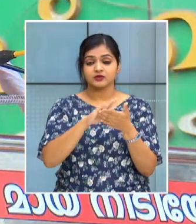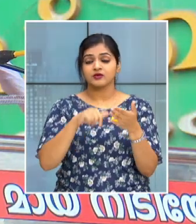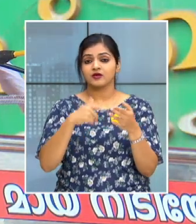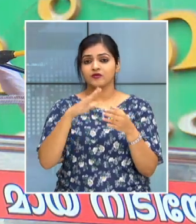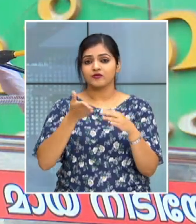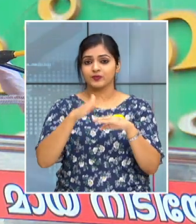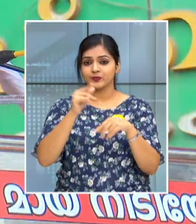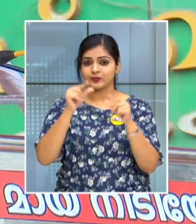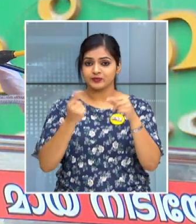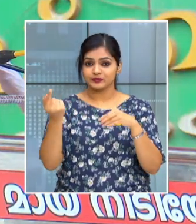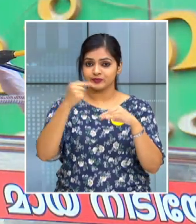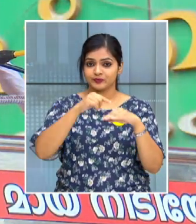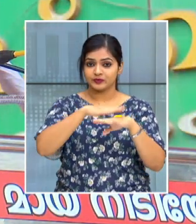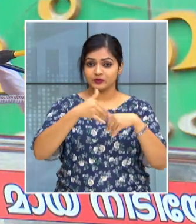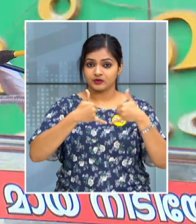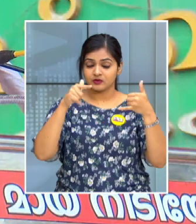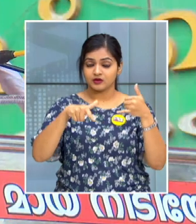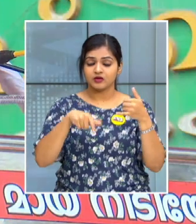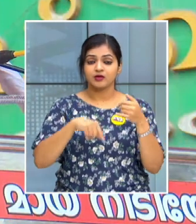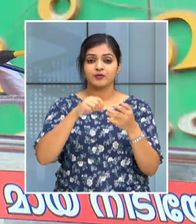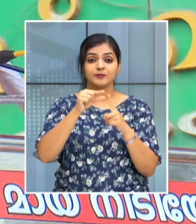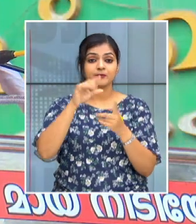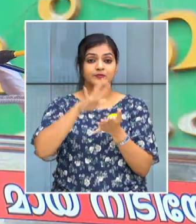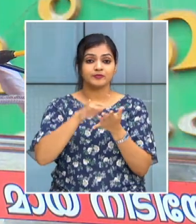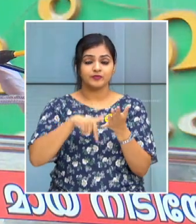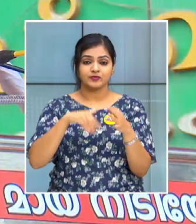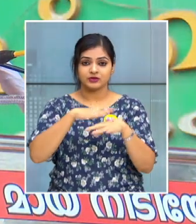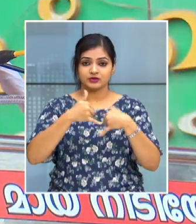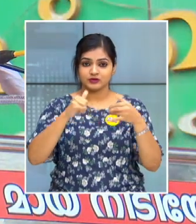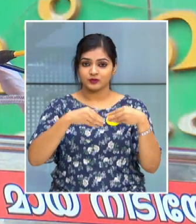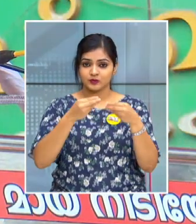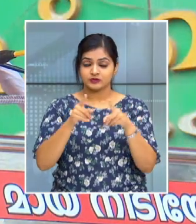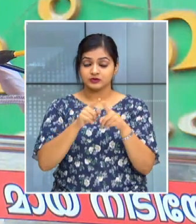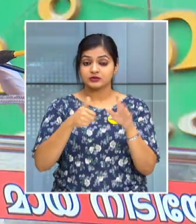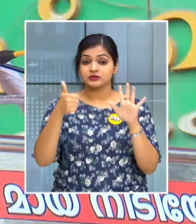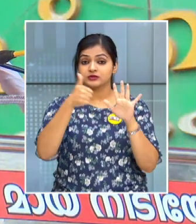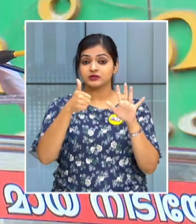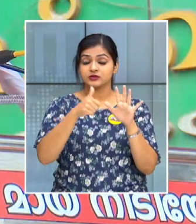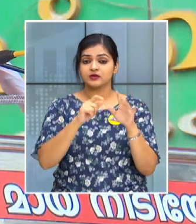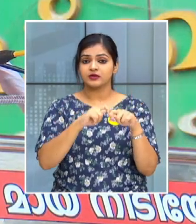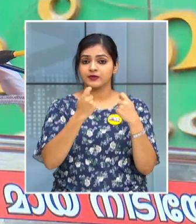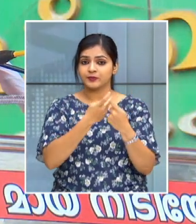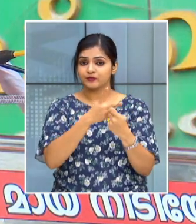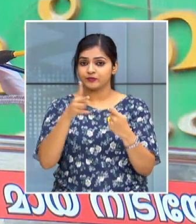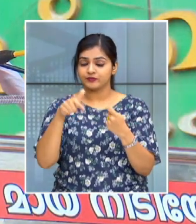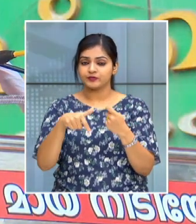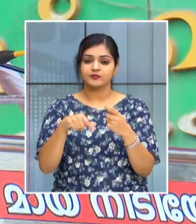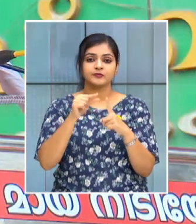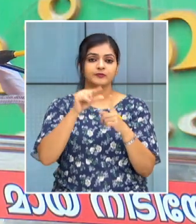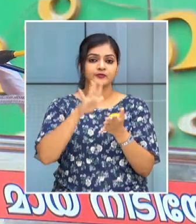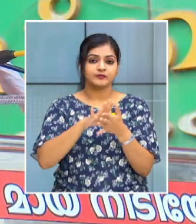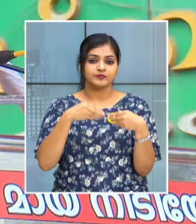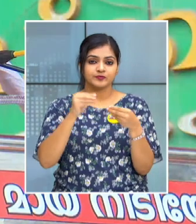അഭയാർത്ഥികൾക്ക് പൗരത്വം നൽകുന്ന വിഷയമാണ്. 6 കൂട്ടർക്ക് പൗരത്വം നൽകുമെന്ന് പറയുന്നുണ്ട്.